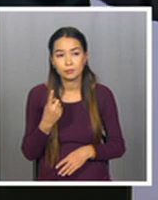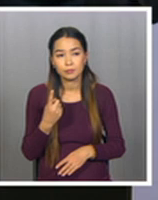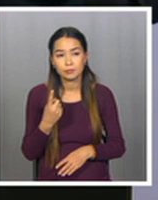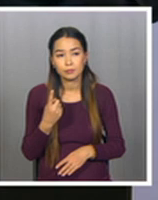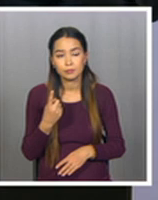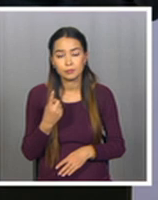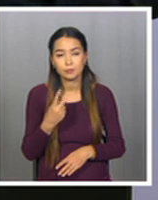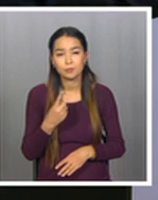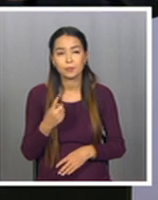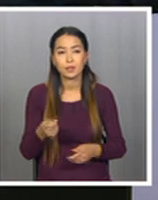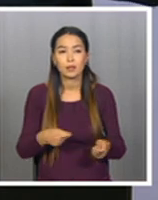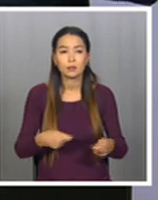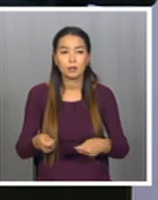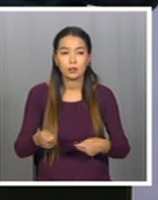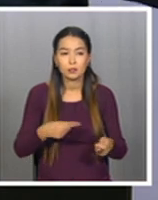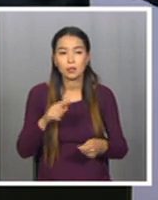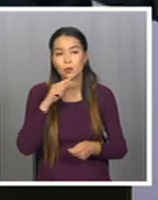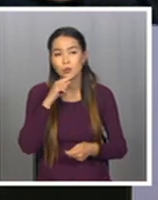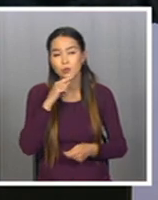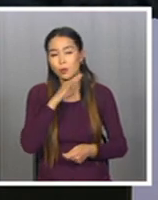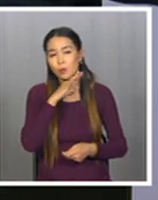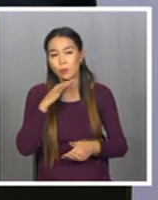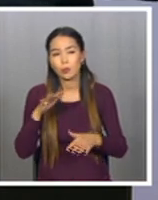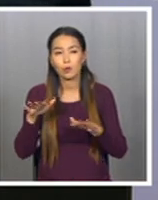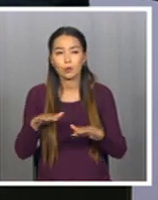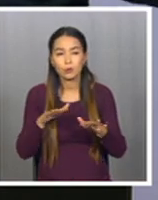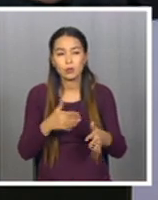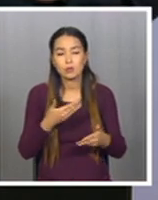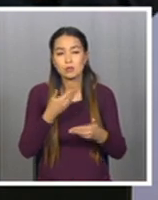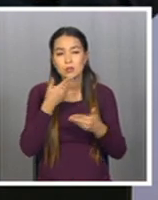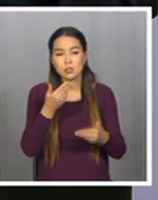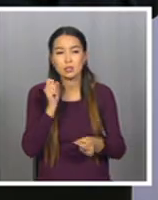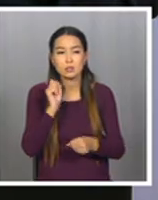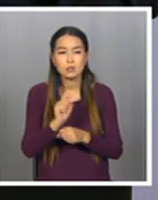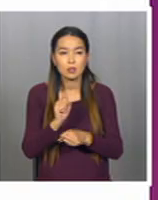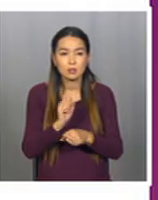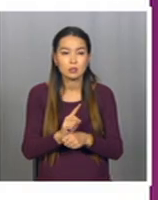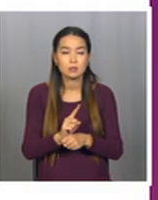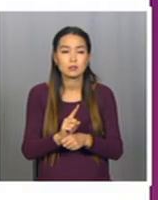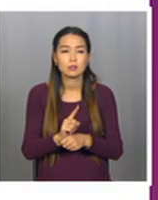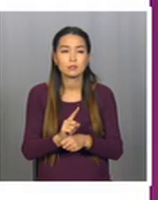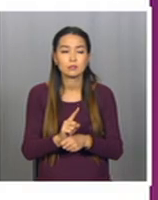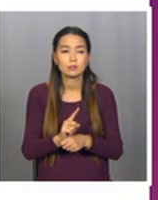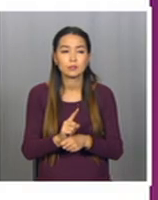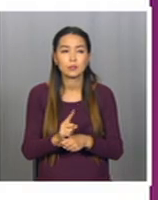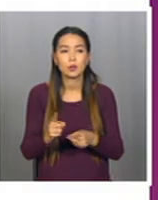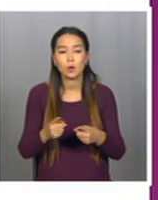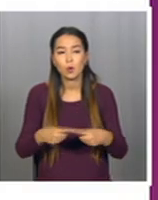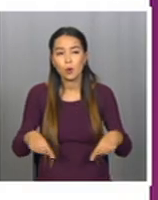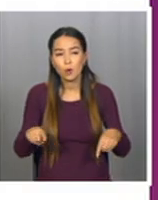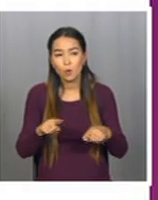нарықтық экономикада көпшілік ортаға сұранысқа ие емес қоғамдық игіліктер